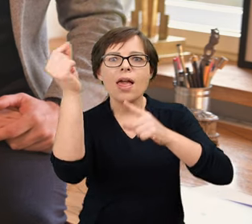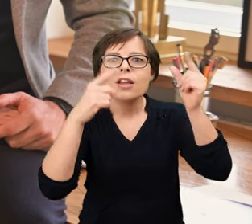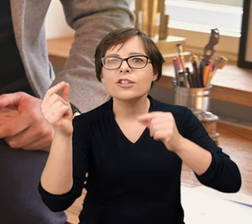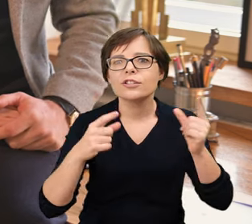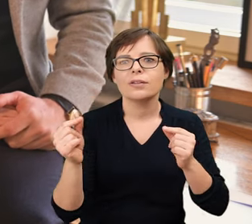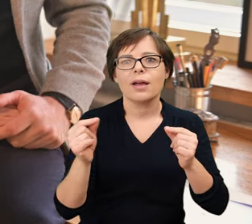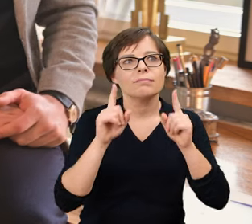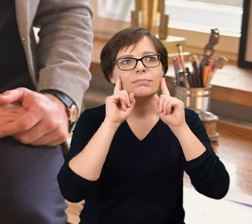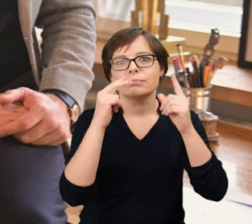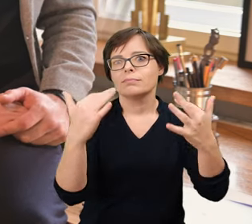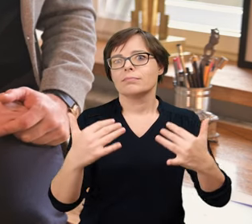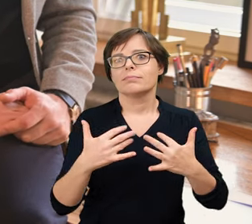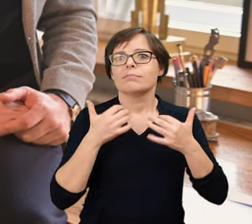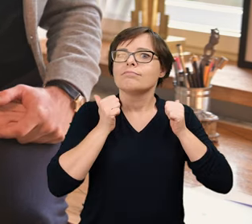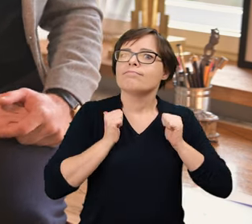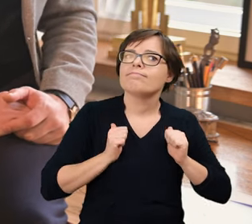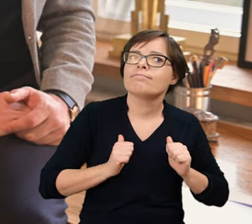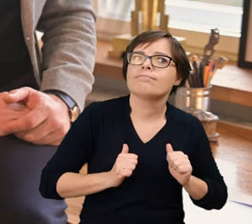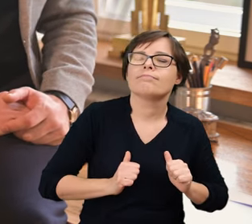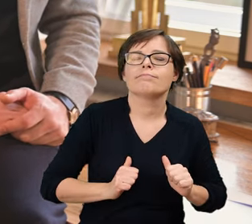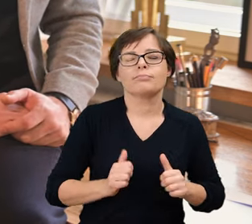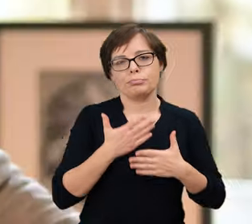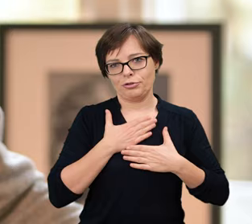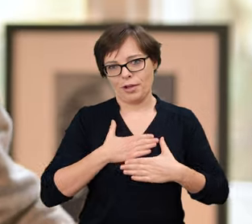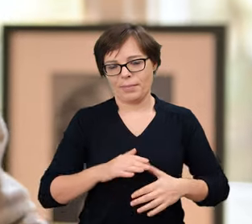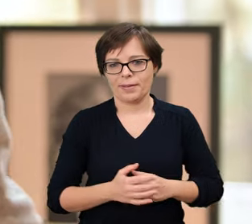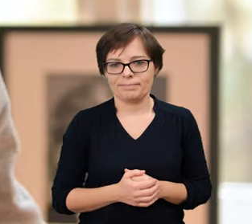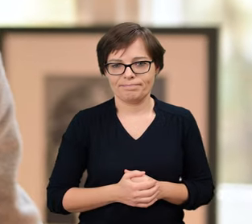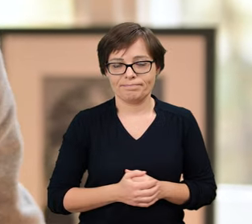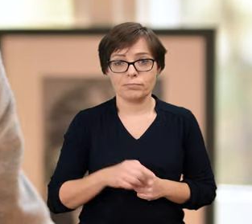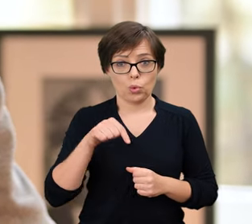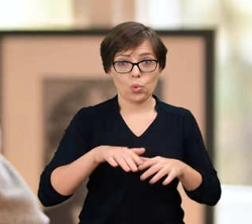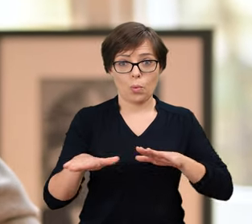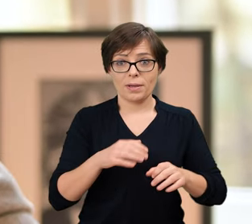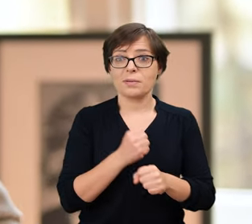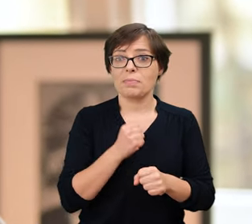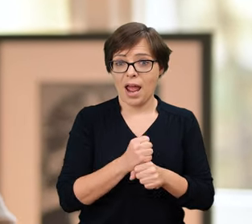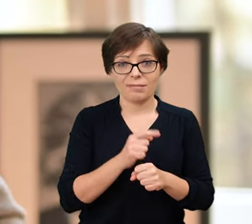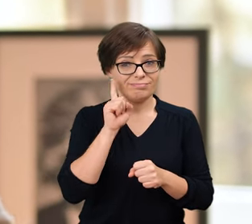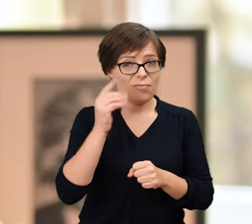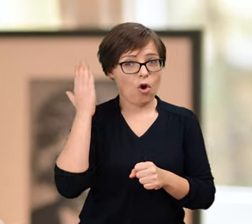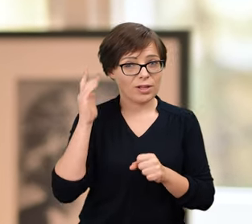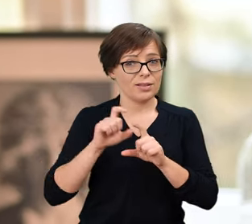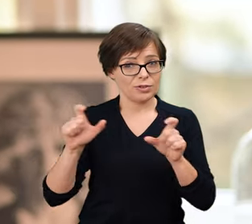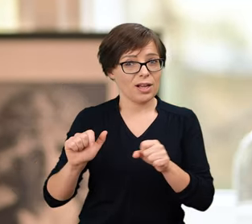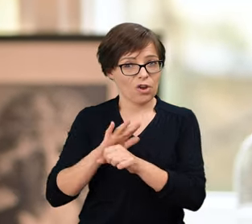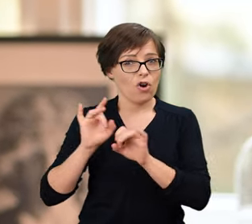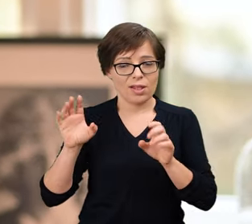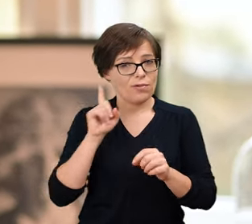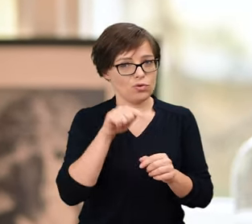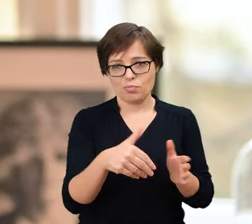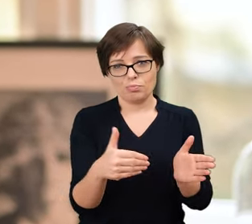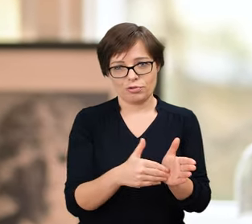rzeczywiście uspokajający i bardzo przyjemny. To miejsce pracy bardzo się przydawało ostatnio, w pandemiczne